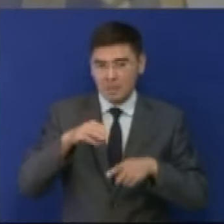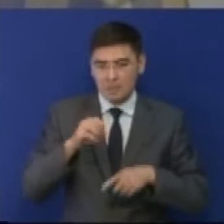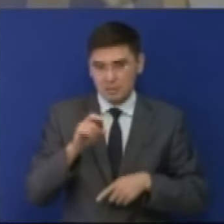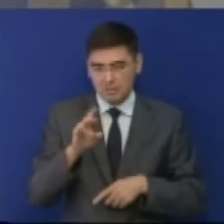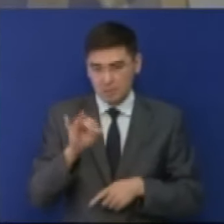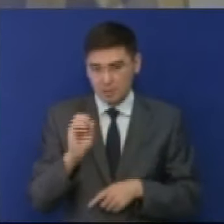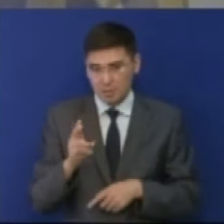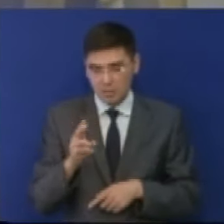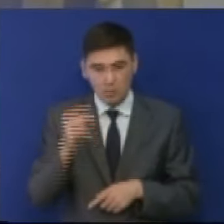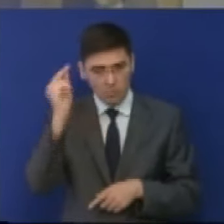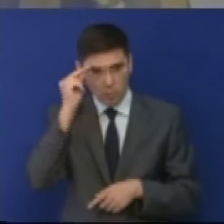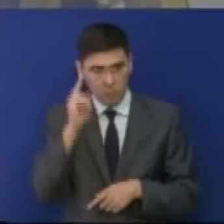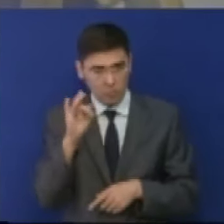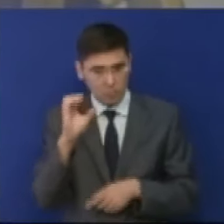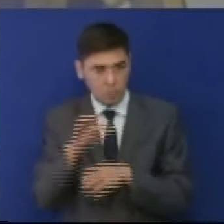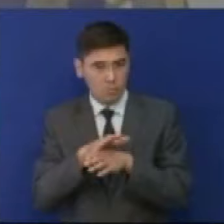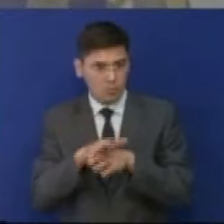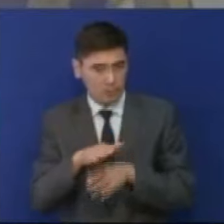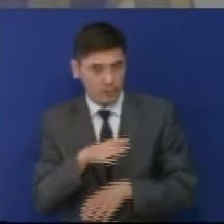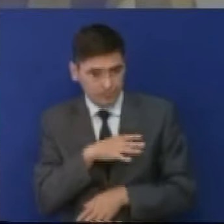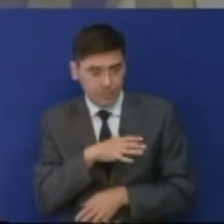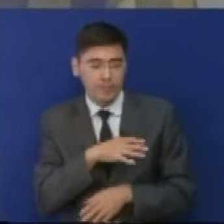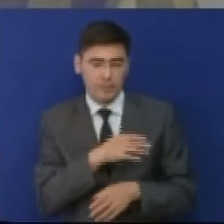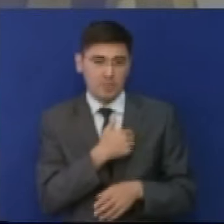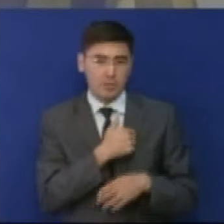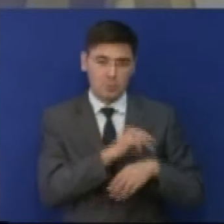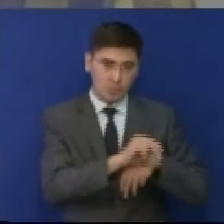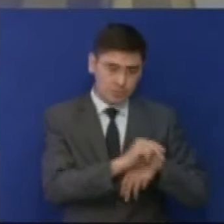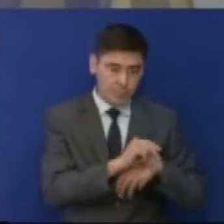полный курс обучения проходили, во-вторых, значит, это